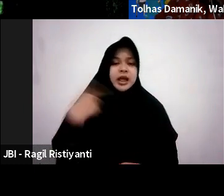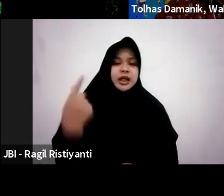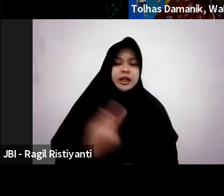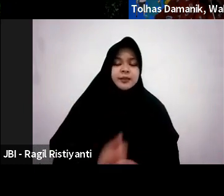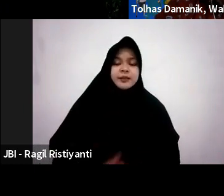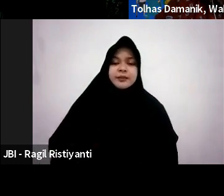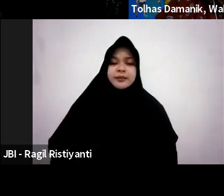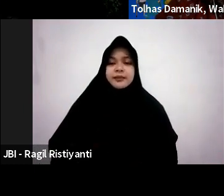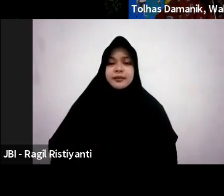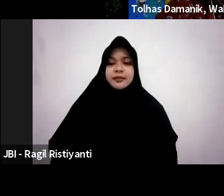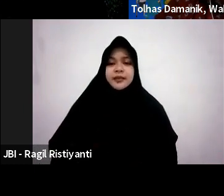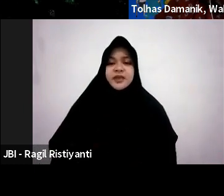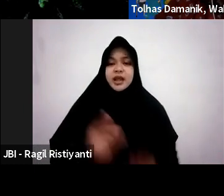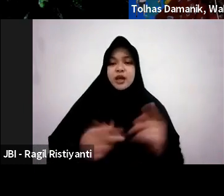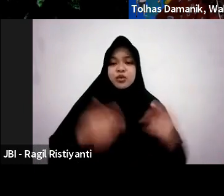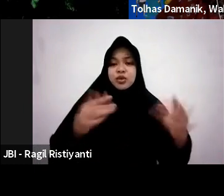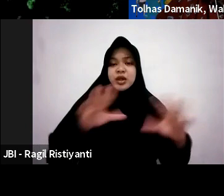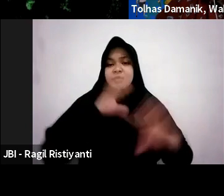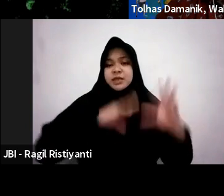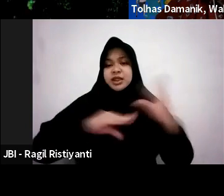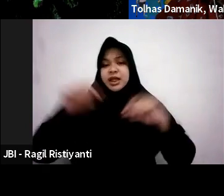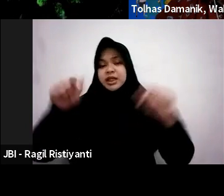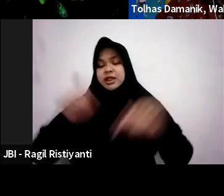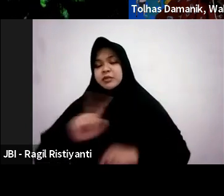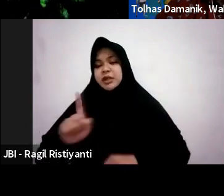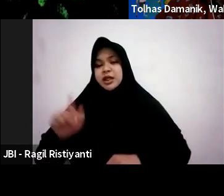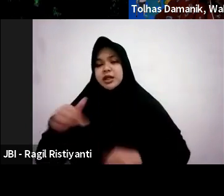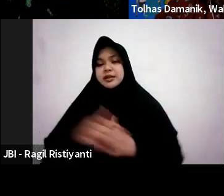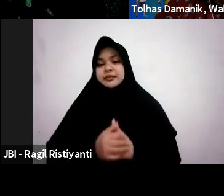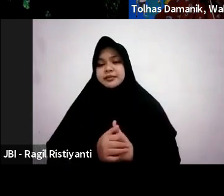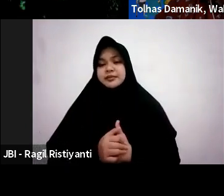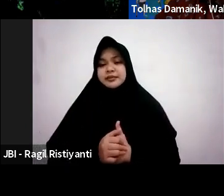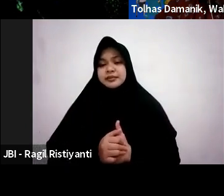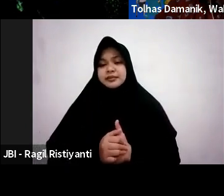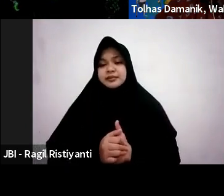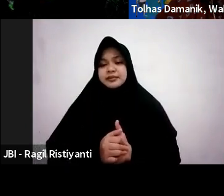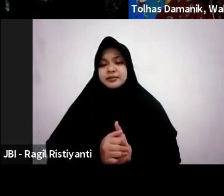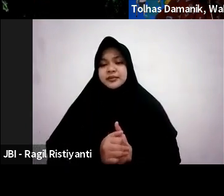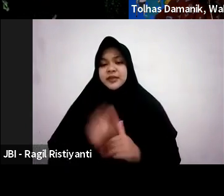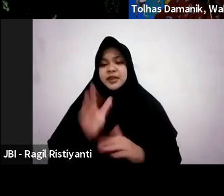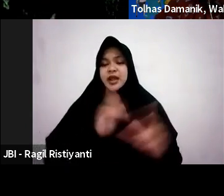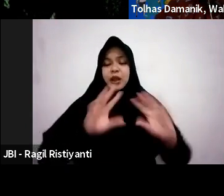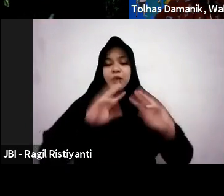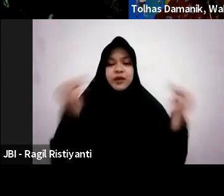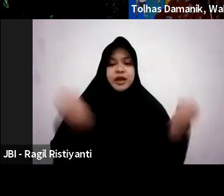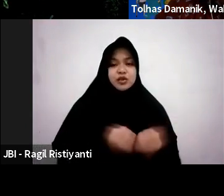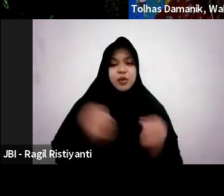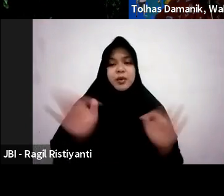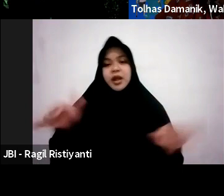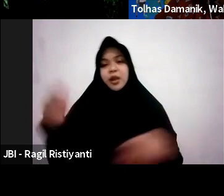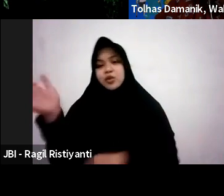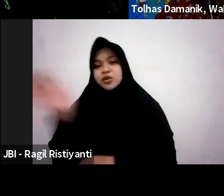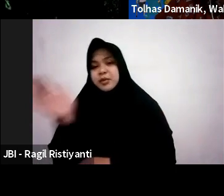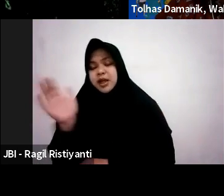dan ini kalau sudah bicara ini sekali lagi saya katakan ini dimana-mana sebenarnya Jadi kalau misalnya kita workshop atau seminar dengan teman-teman di